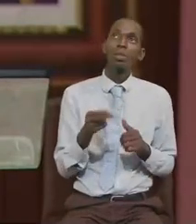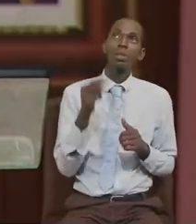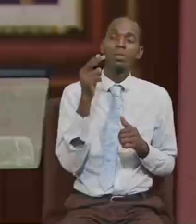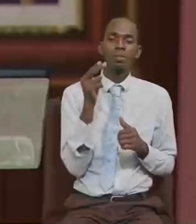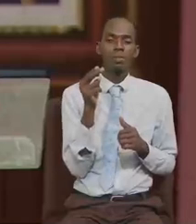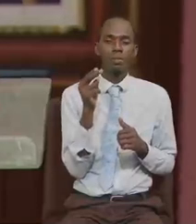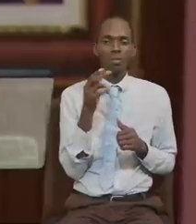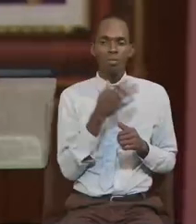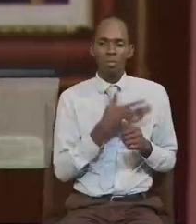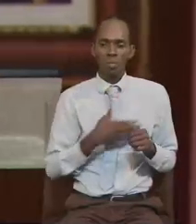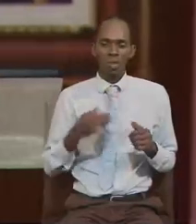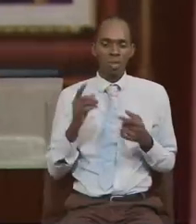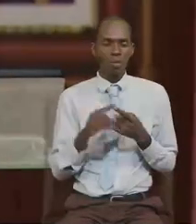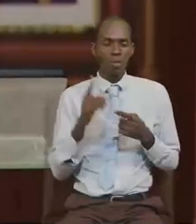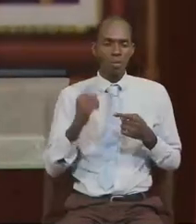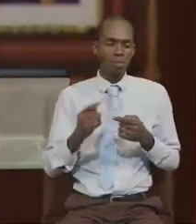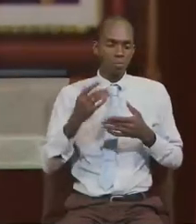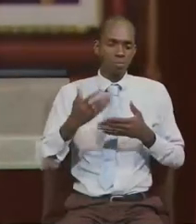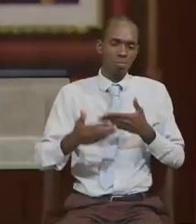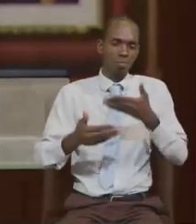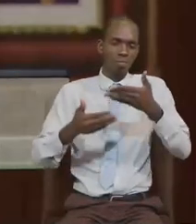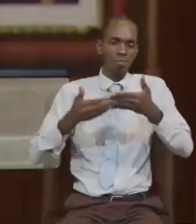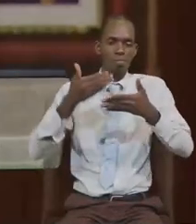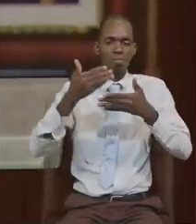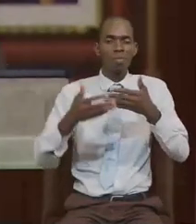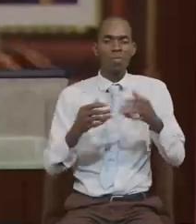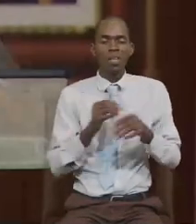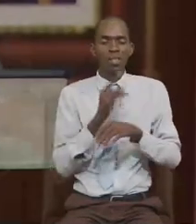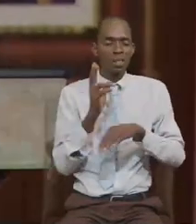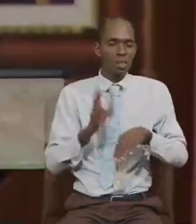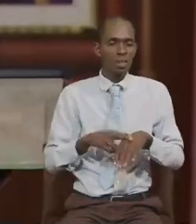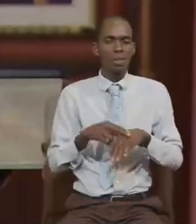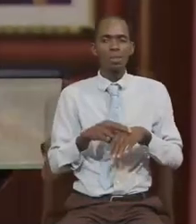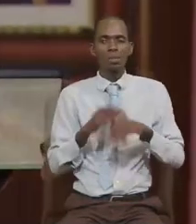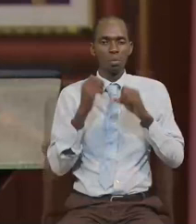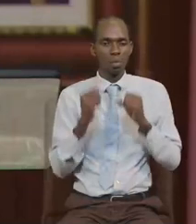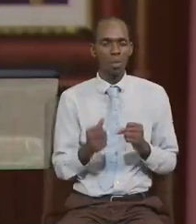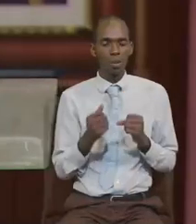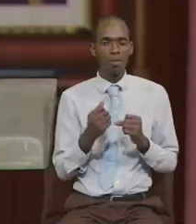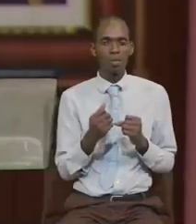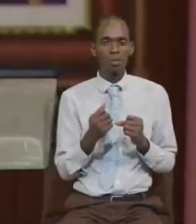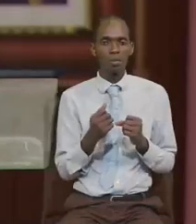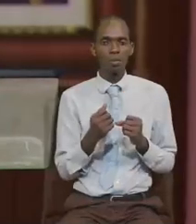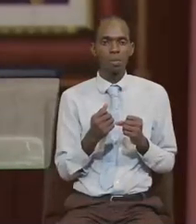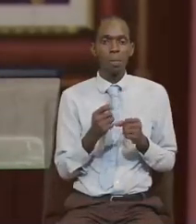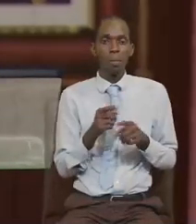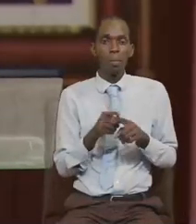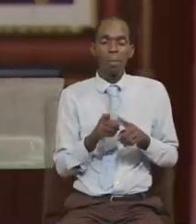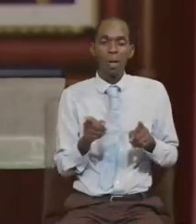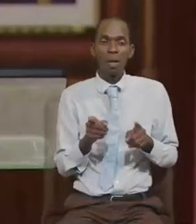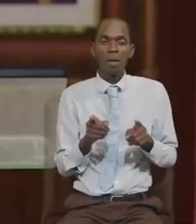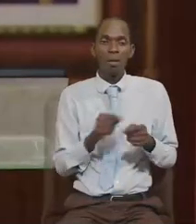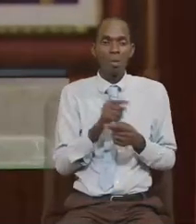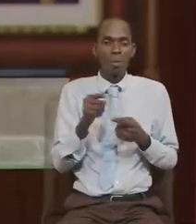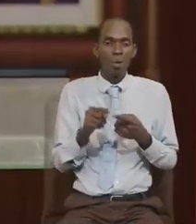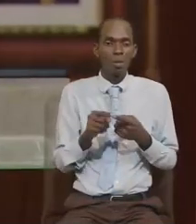limite au progrès, à la puissance naturelle. Mais quand tu viens